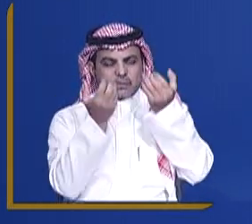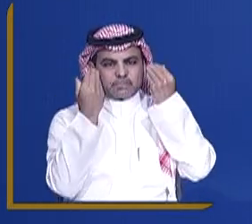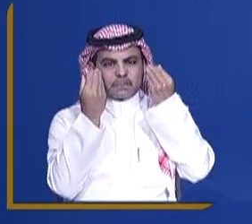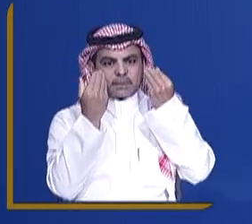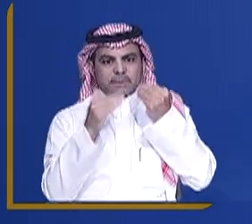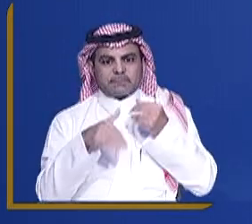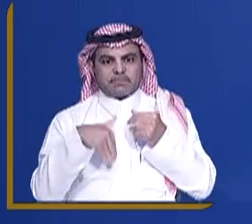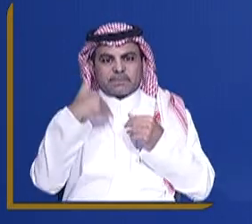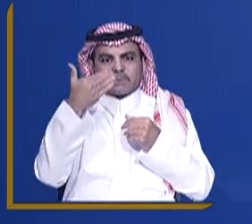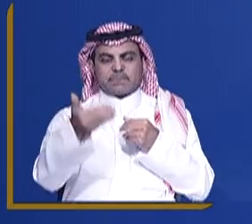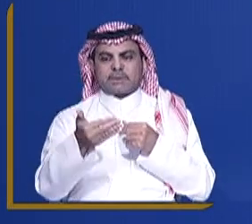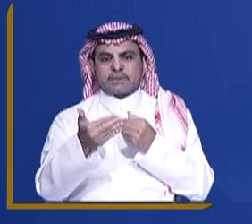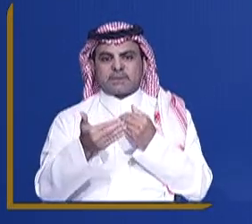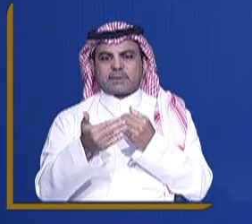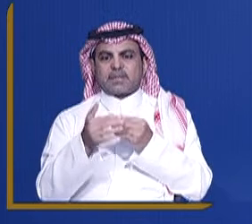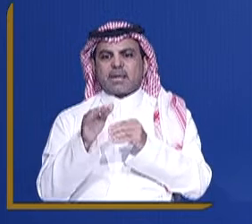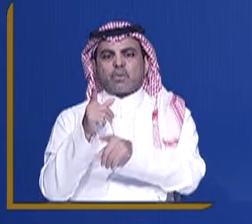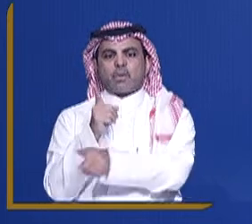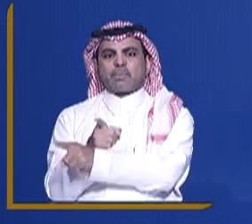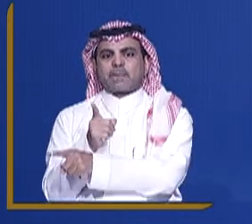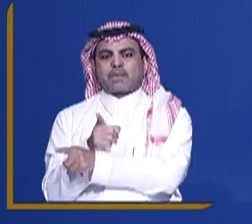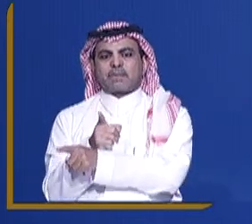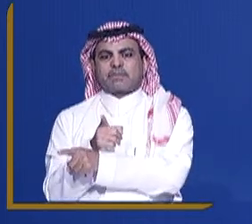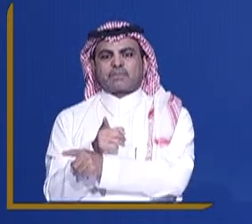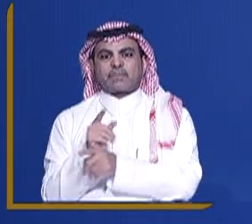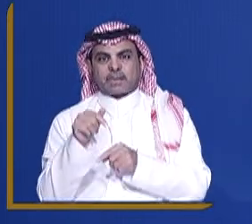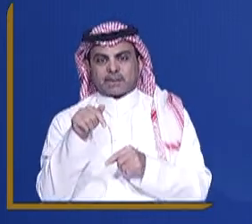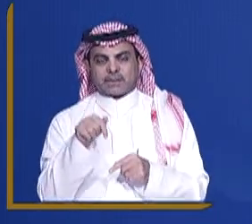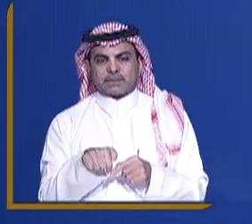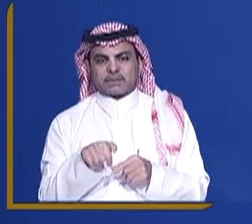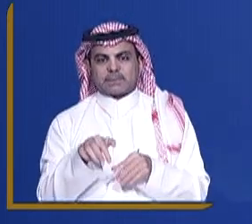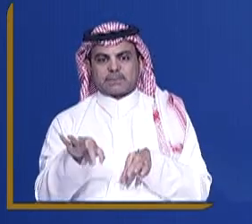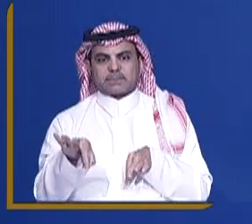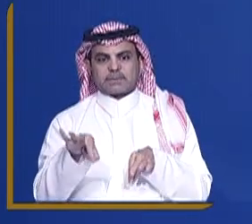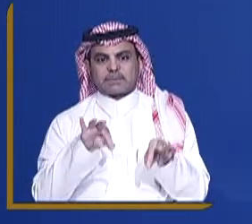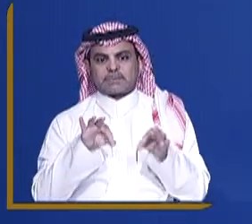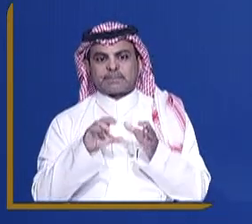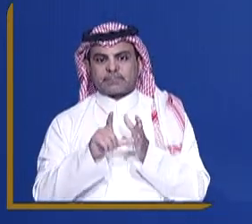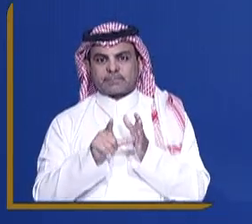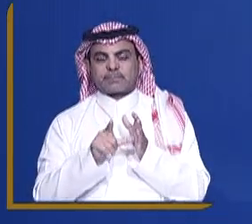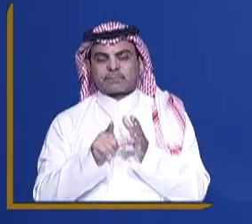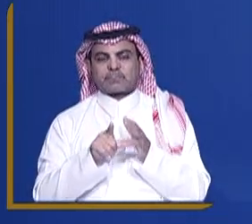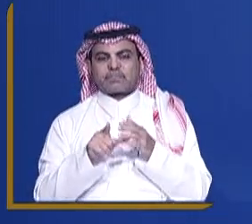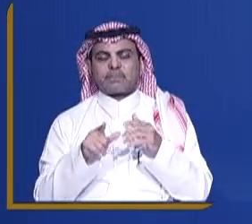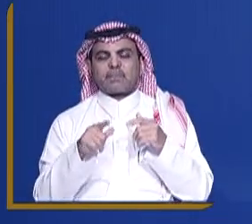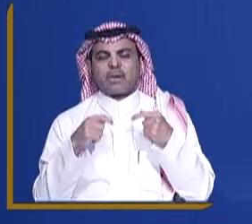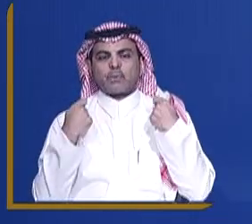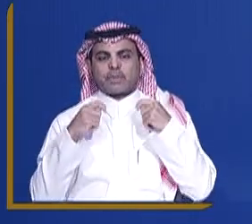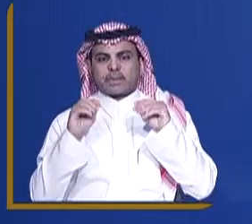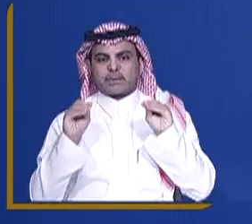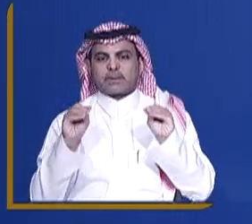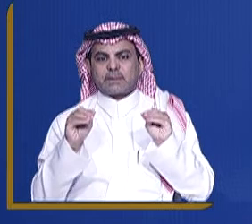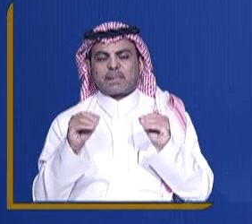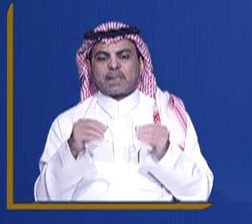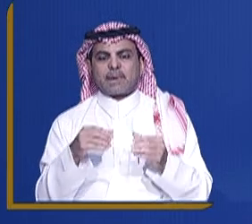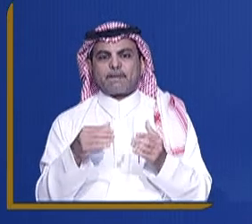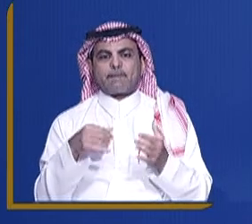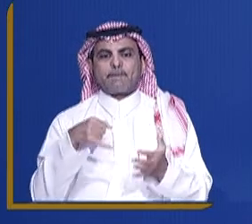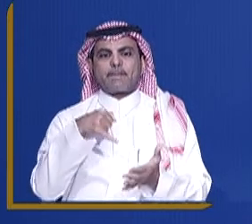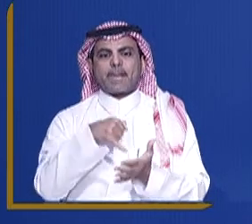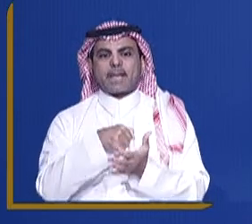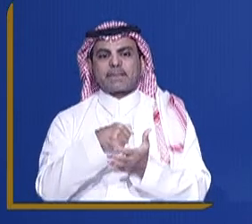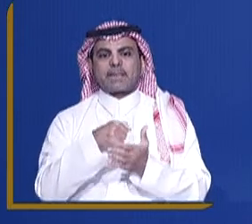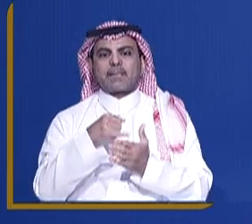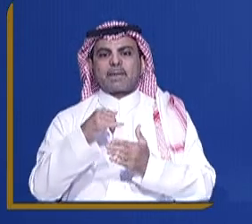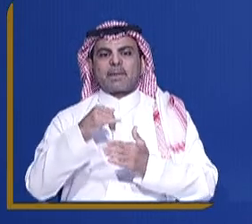تكون جديدة. الآن مع استراتيجية الوزارة سوف يعزز دور المعهد المهني لتطوير